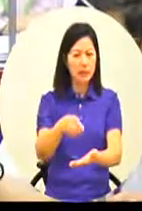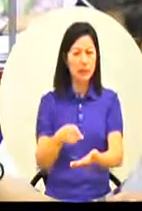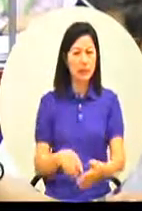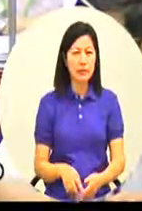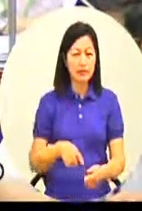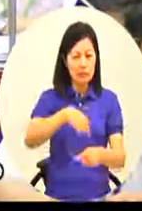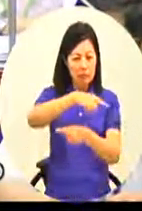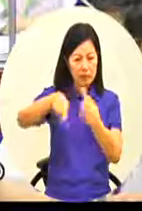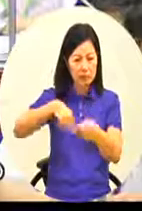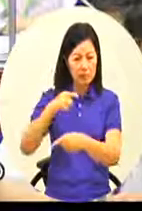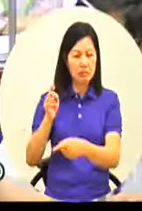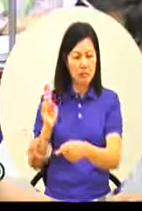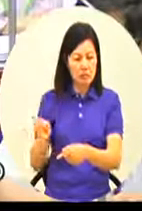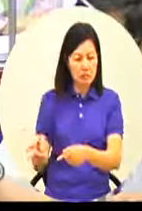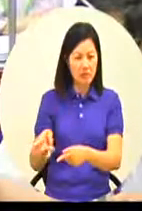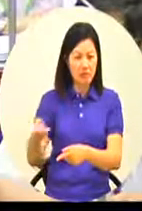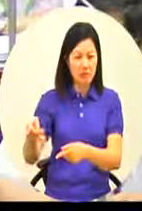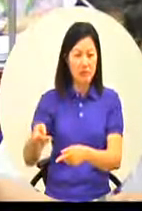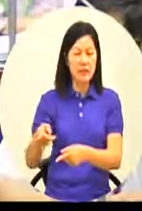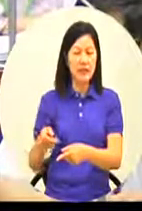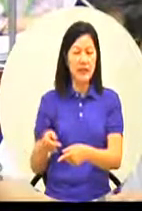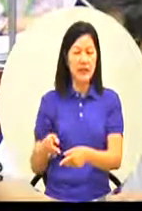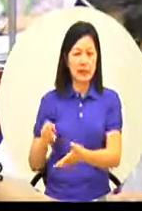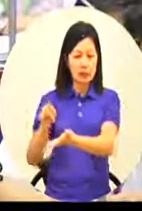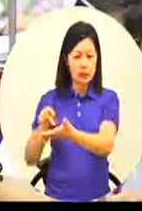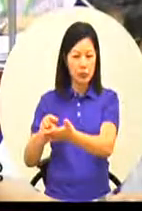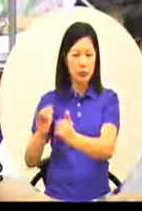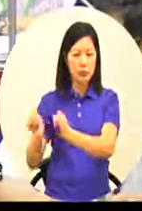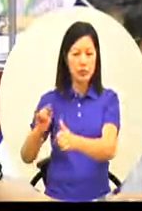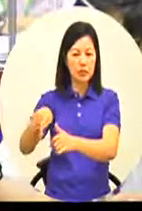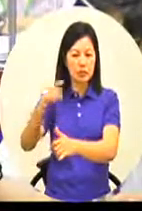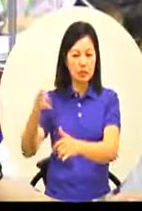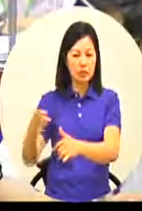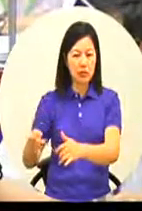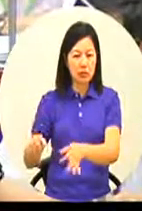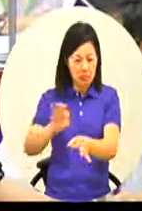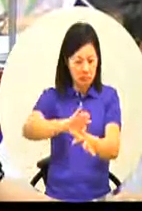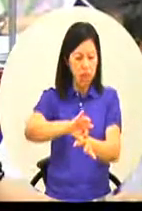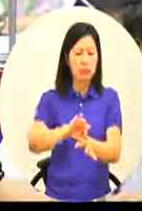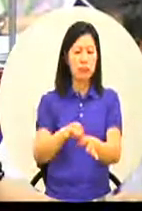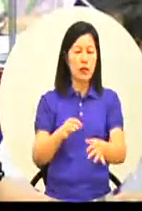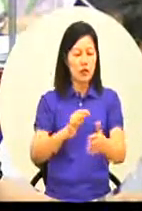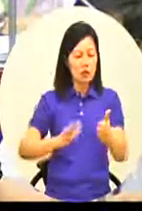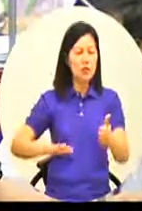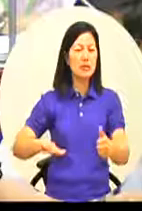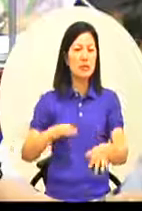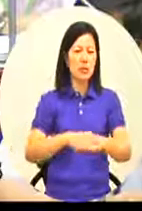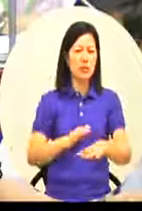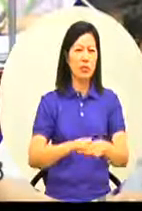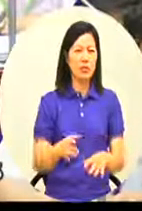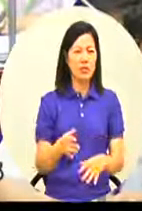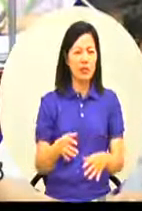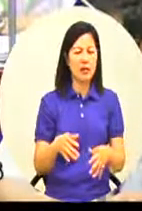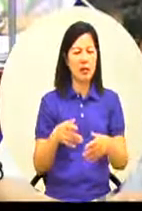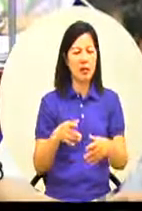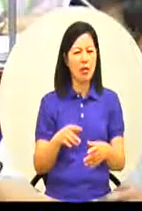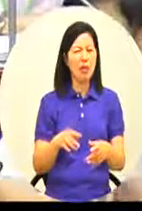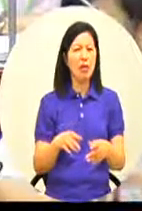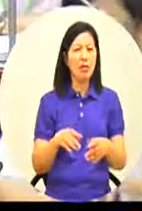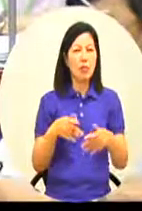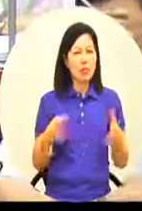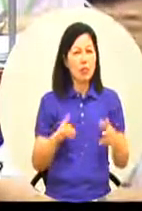转嫁，甲这地价转落到因的租金内底，所以加减应该有影响，我唔敢讲无影响啦，绝对是加减有